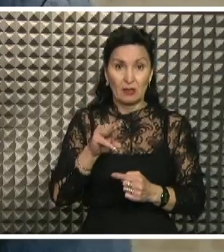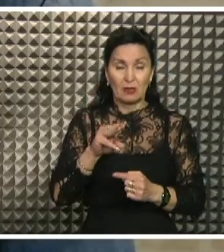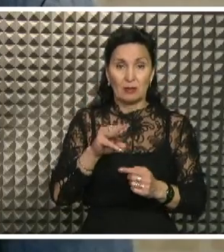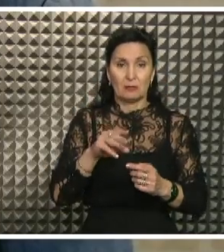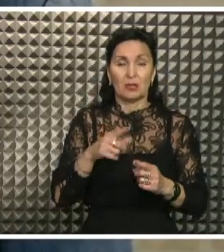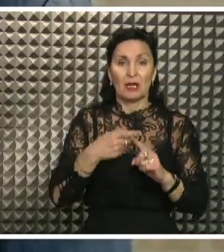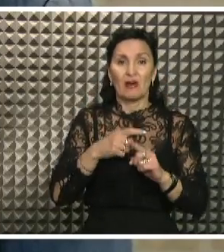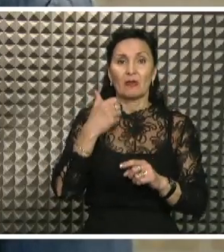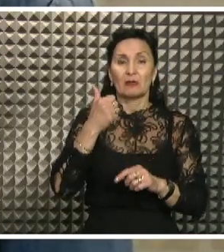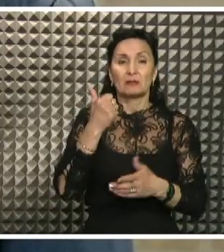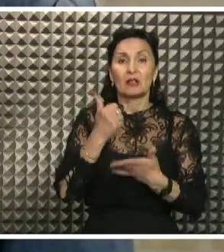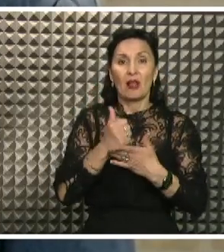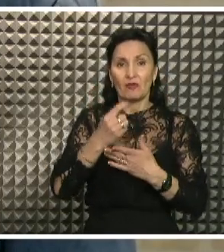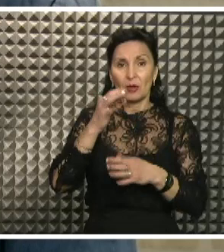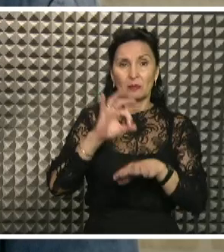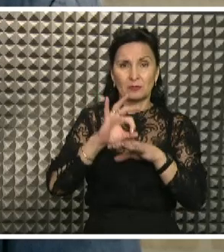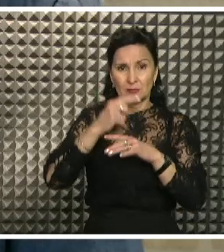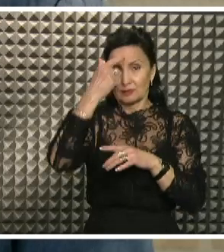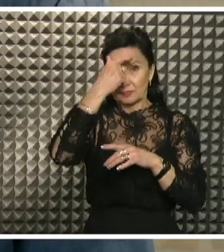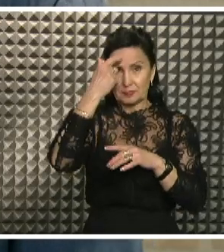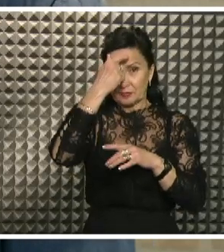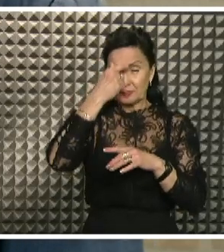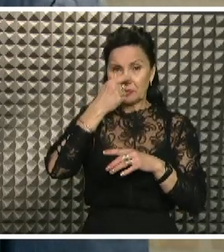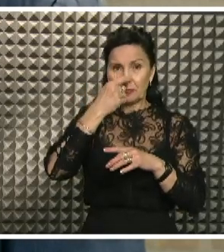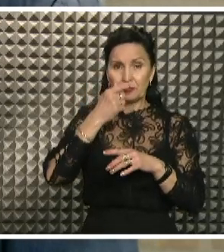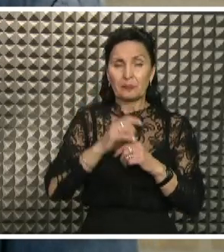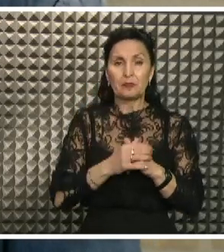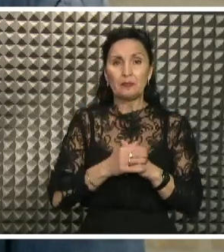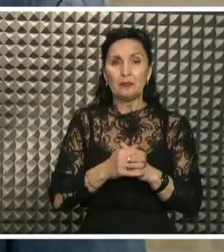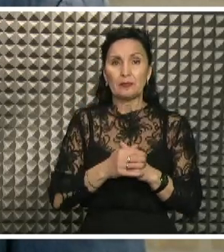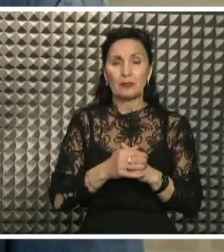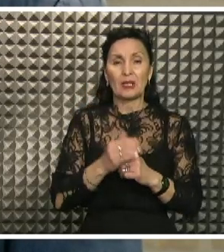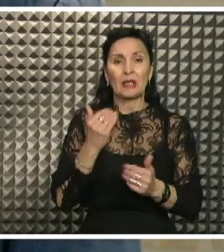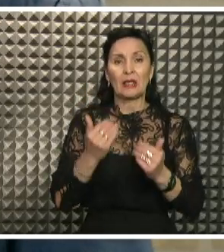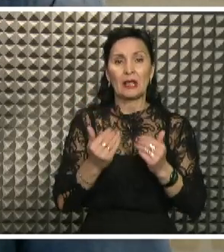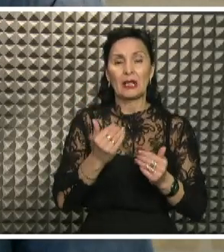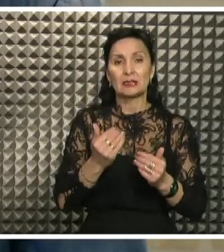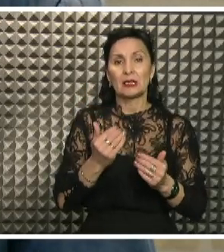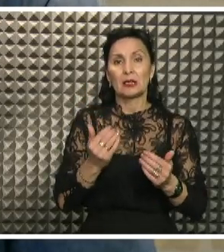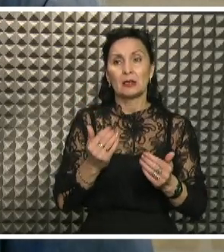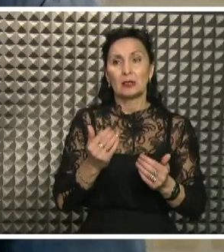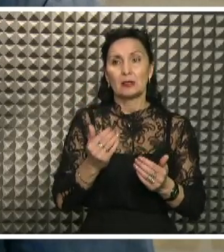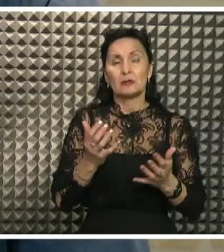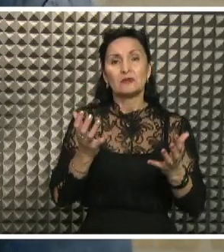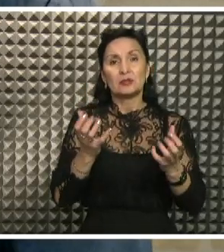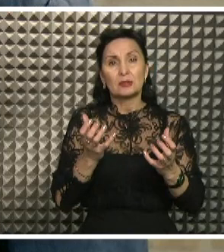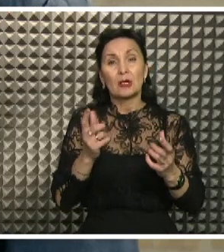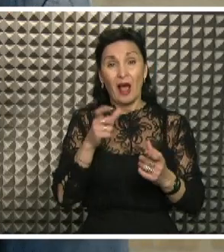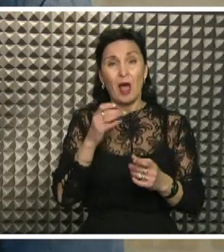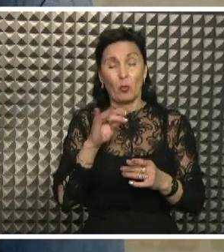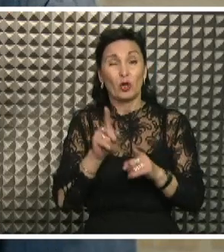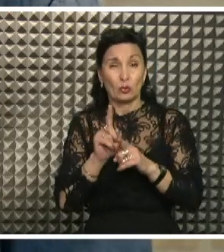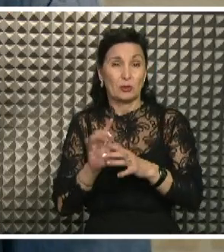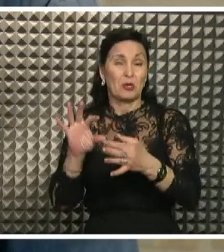так. И как, скажем так, если взять вообще синусит, ну и гайморит туда же